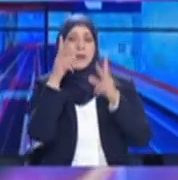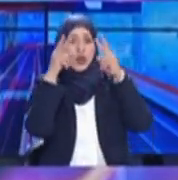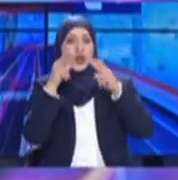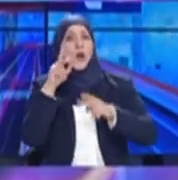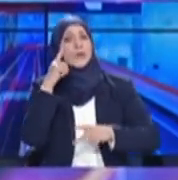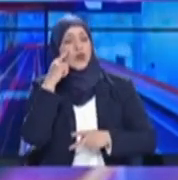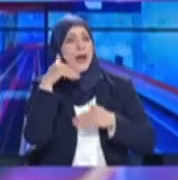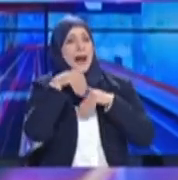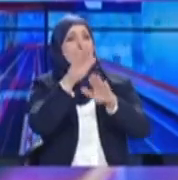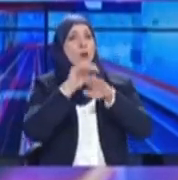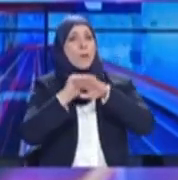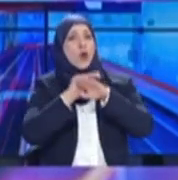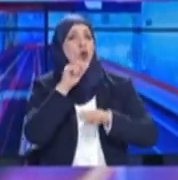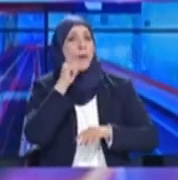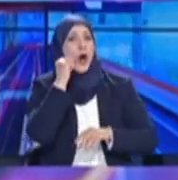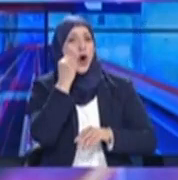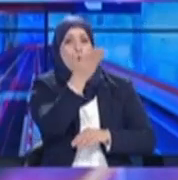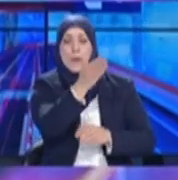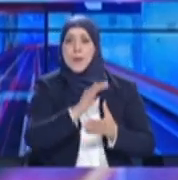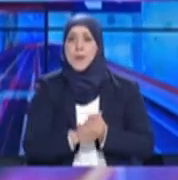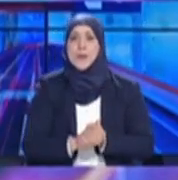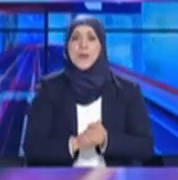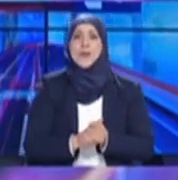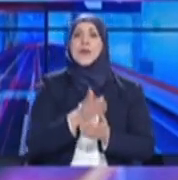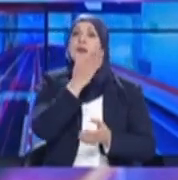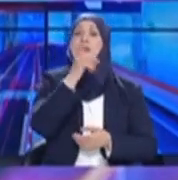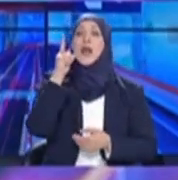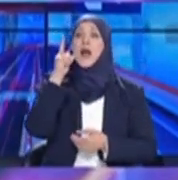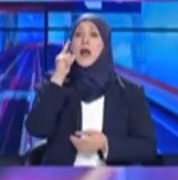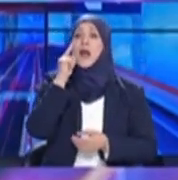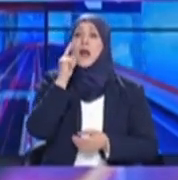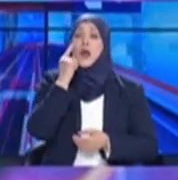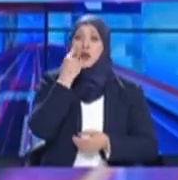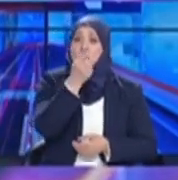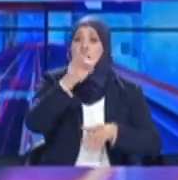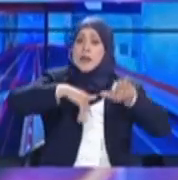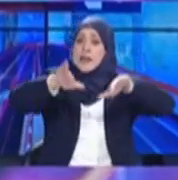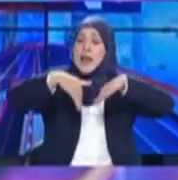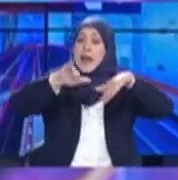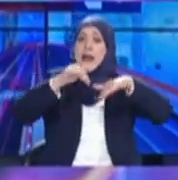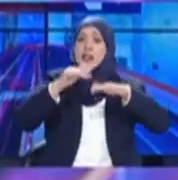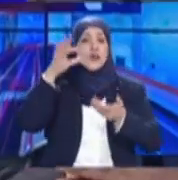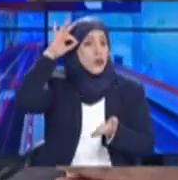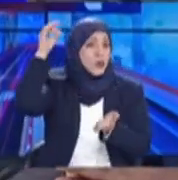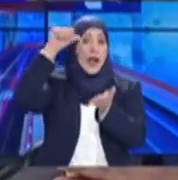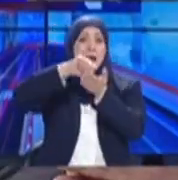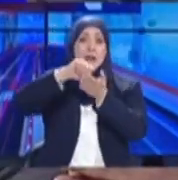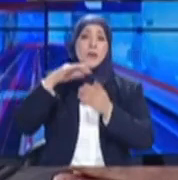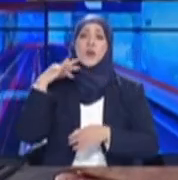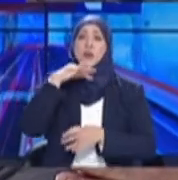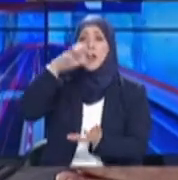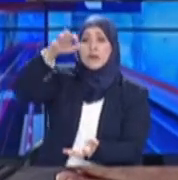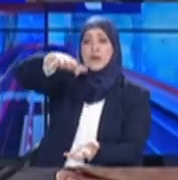معك الفكره وان تكون شفت الصوره ينقال تحقيق اهدافها ونشوف واحنا الان اه اه كيفاش الاوساخ متراكمه في كل